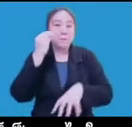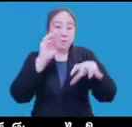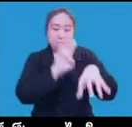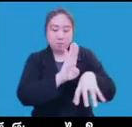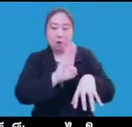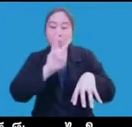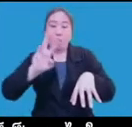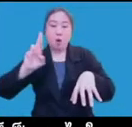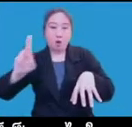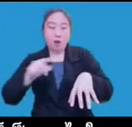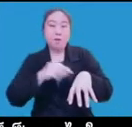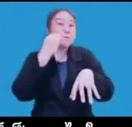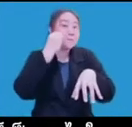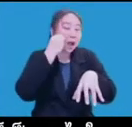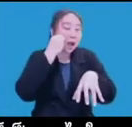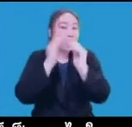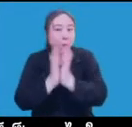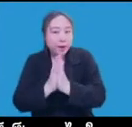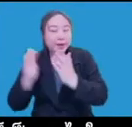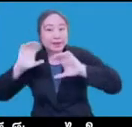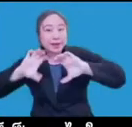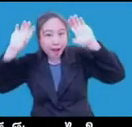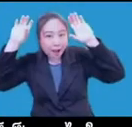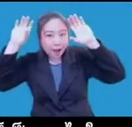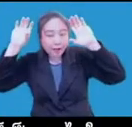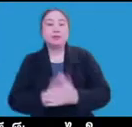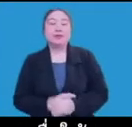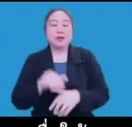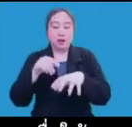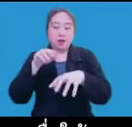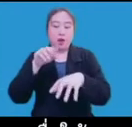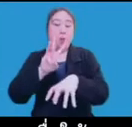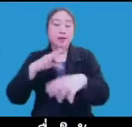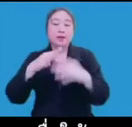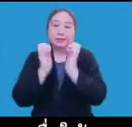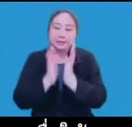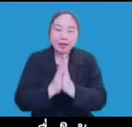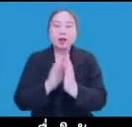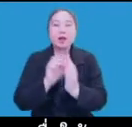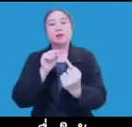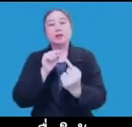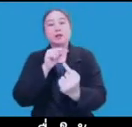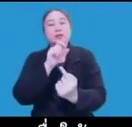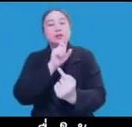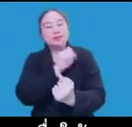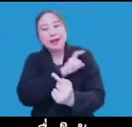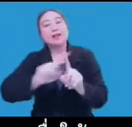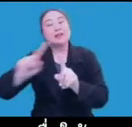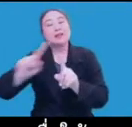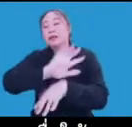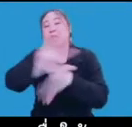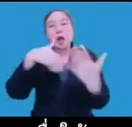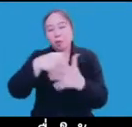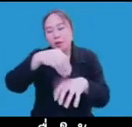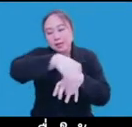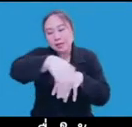ดราชการแล้วก็หลักศาสนาค่ะมีวัดมีมัสยิดแล้วก็คริสตจักรนะคะก็คือทุกภาคีทุกเ